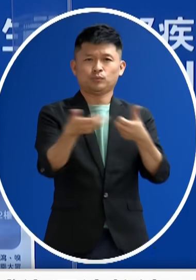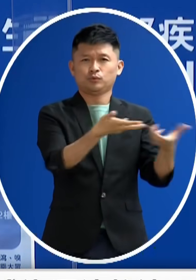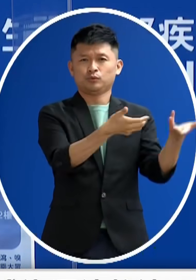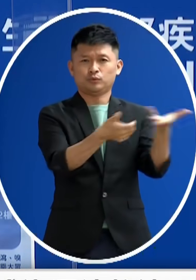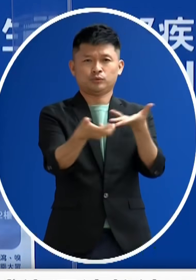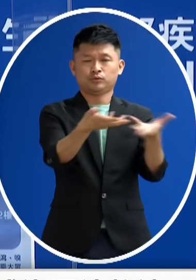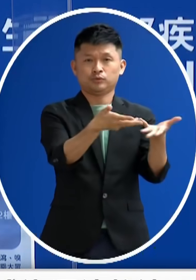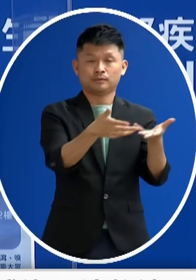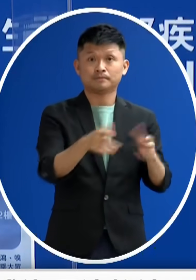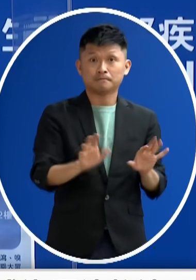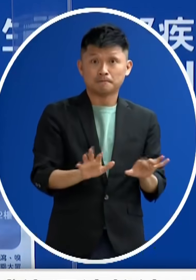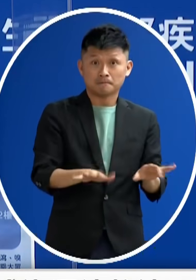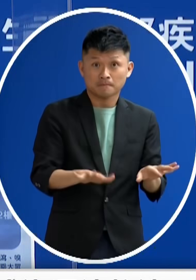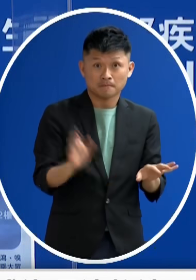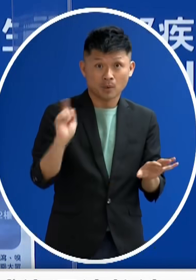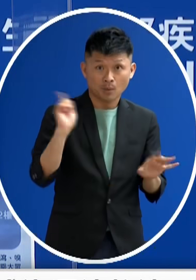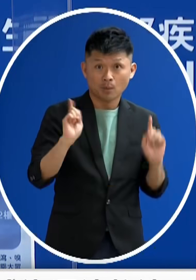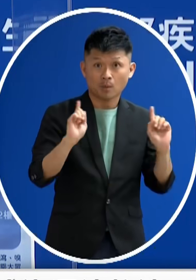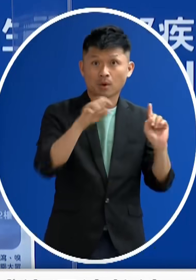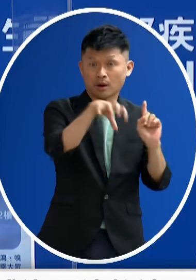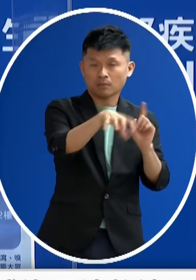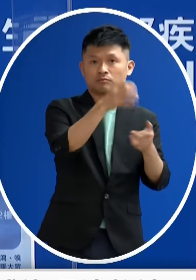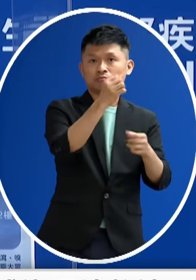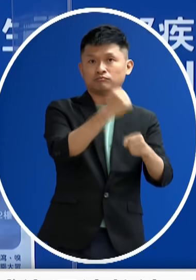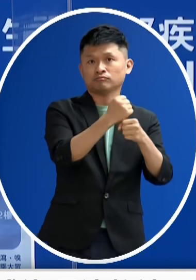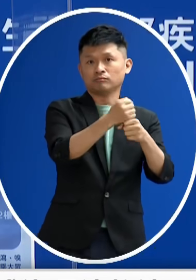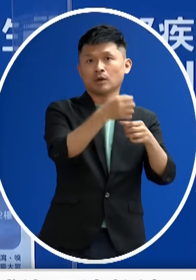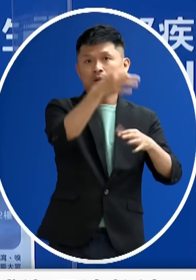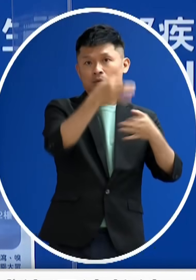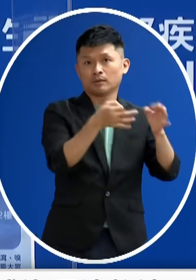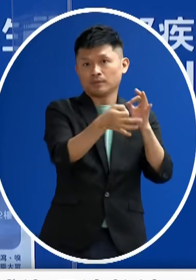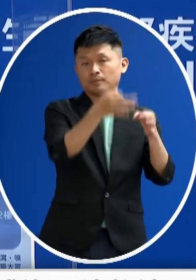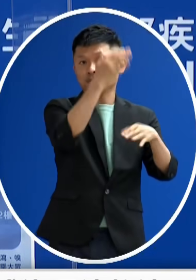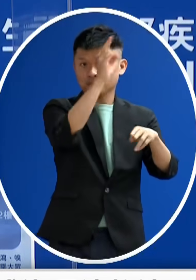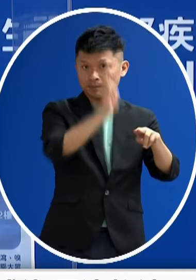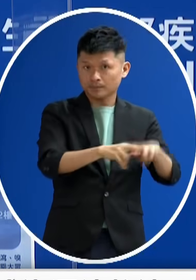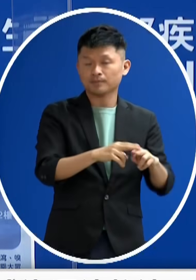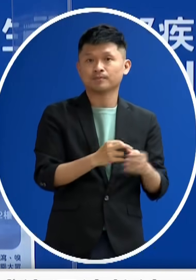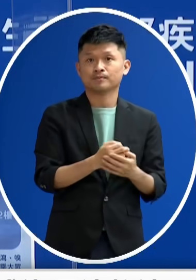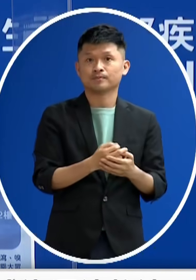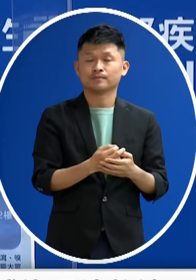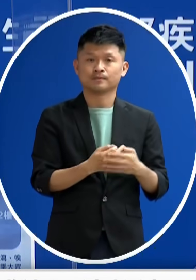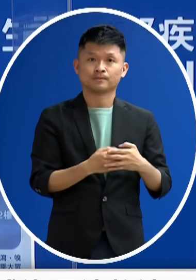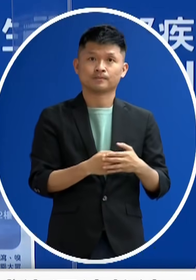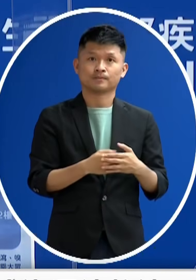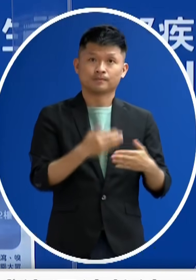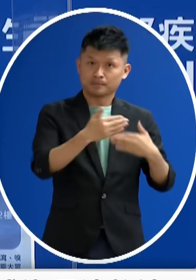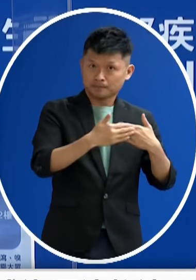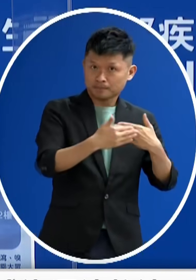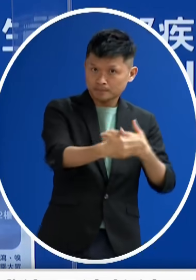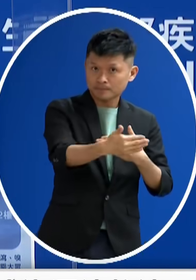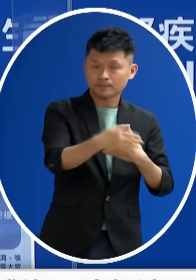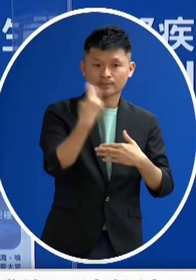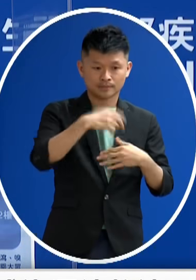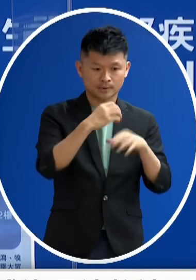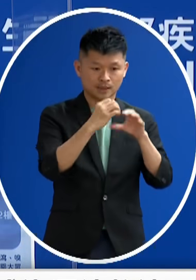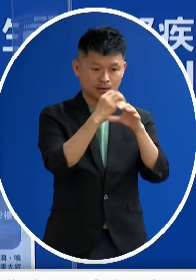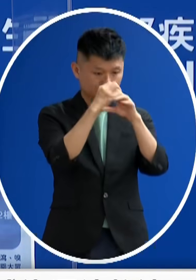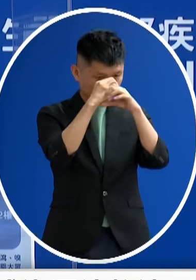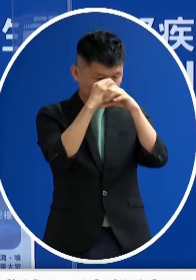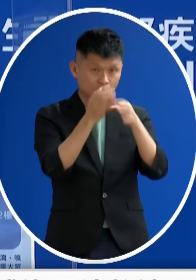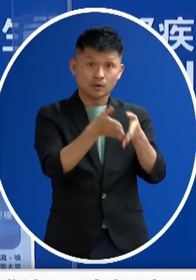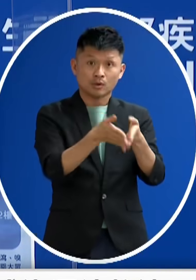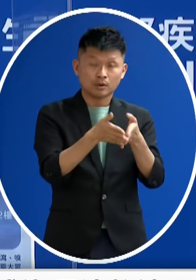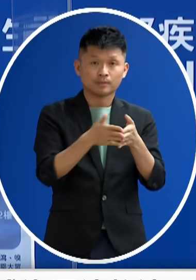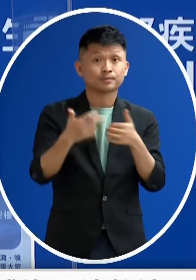艺场即日停止营业，全数的员工居家隔离并裁减。好，那今天跟开始，卫生单位